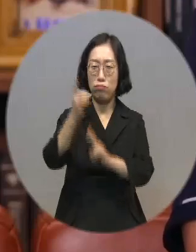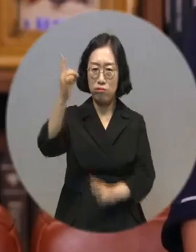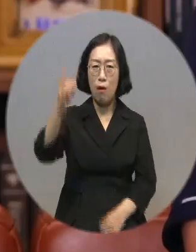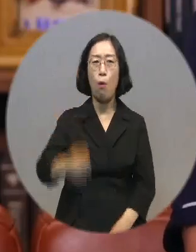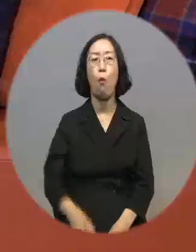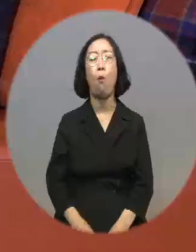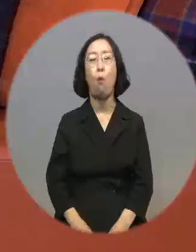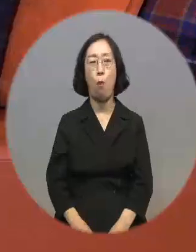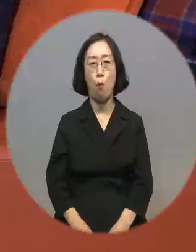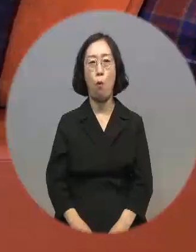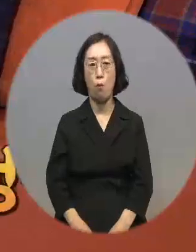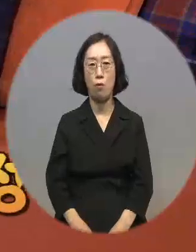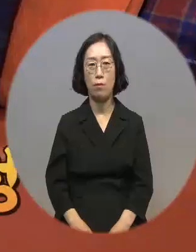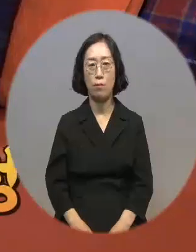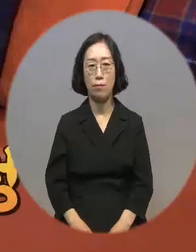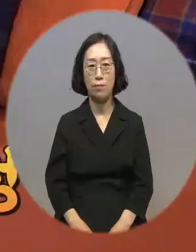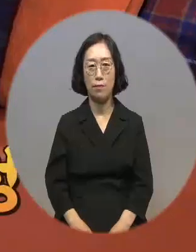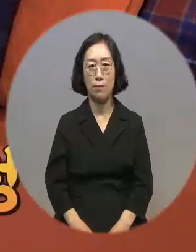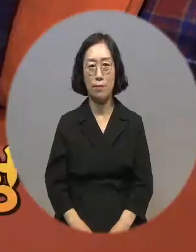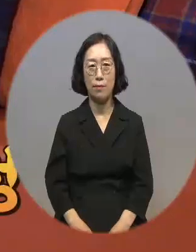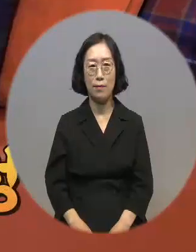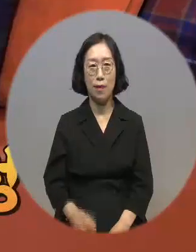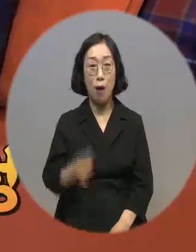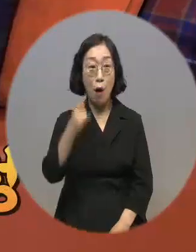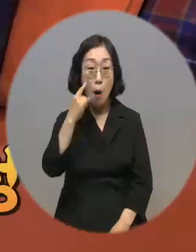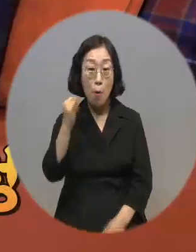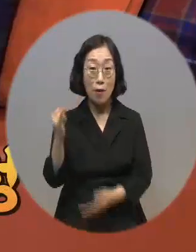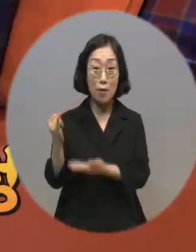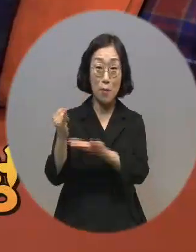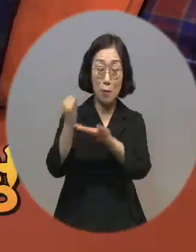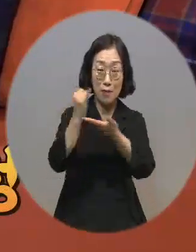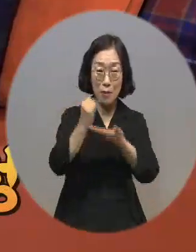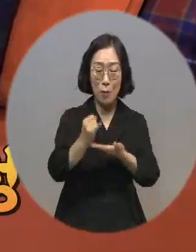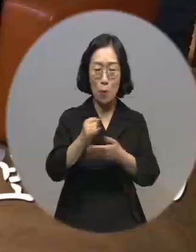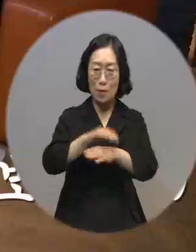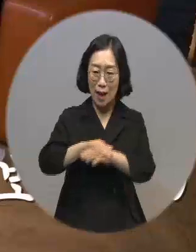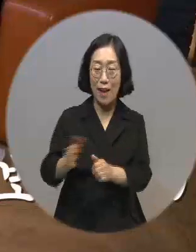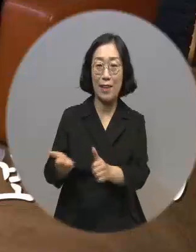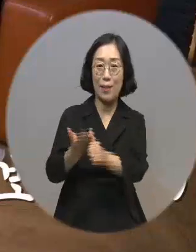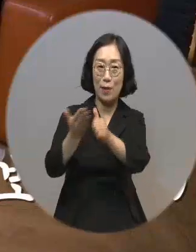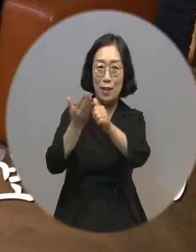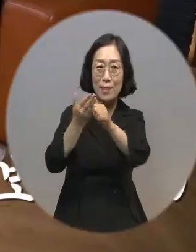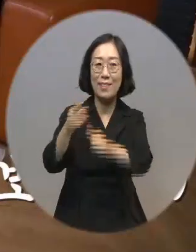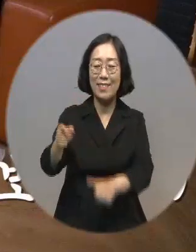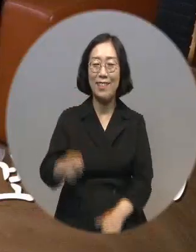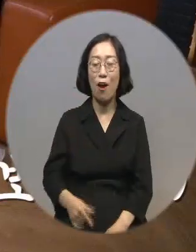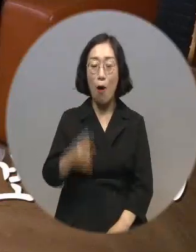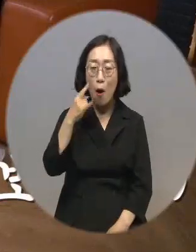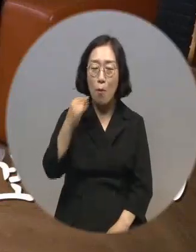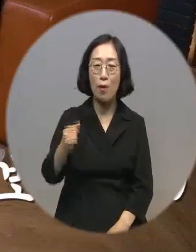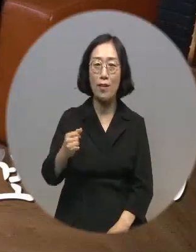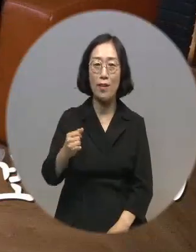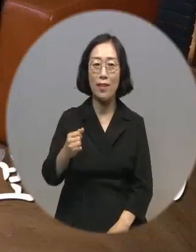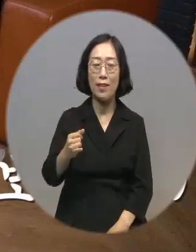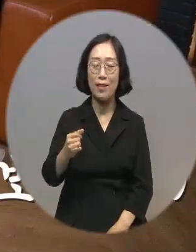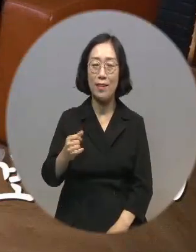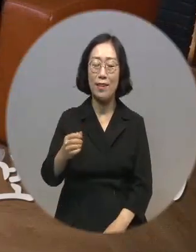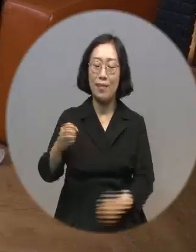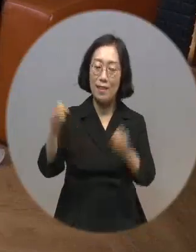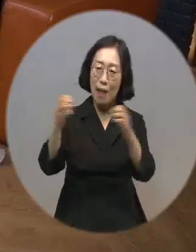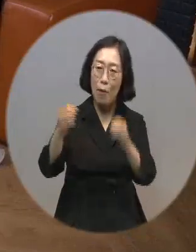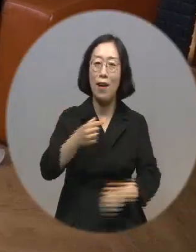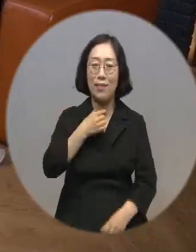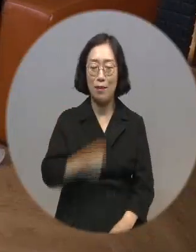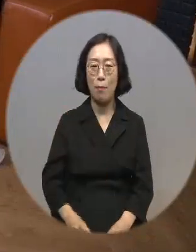얘기네요. 이쯤에서 어머님을 모시고 어떻게 하면 아들에게 똑부러지게 키울 수 있는지 저희 구경하고 계시는데 모셔보고 싶습니다.